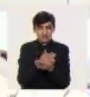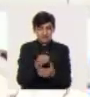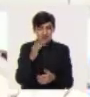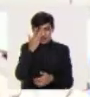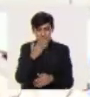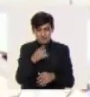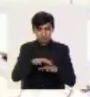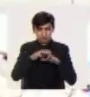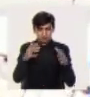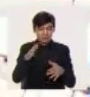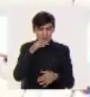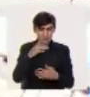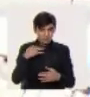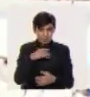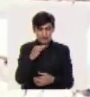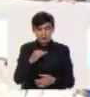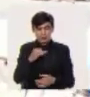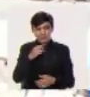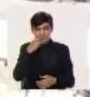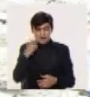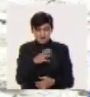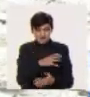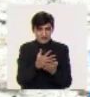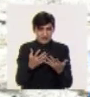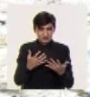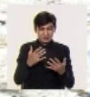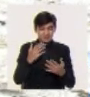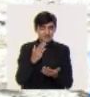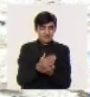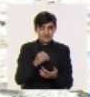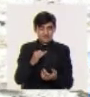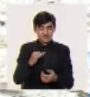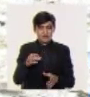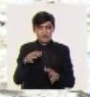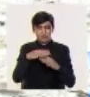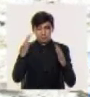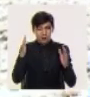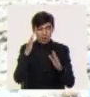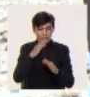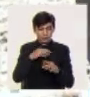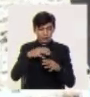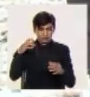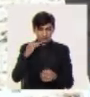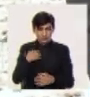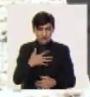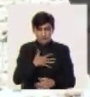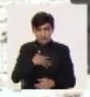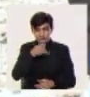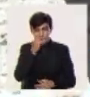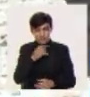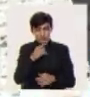жаз бойы жиналған иттердің өлекселерінен шыққан жағымсыз иіс ауаға тарап демалу мүмкін болмай қалатынын